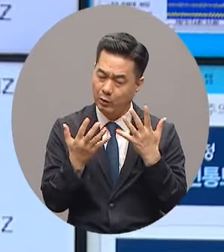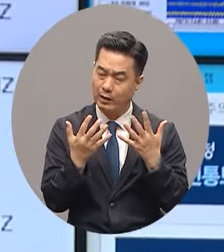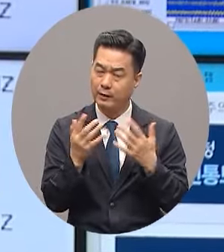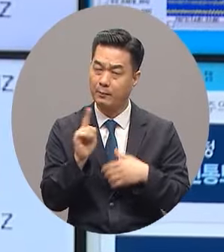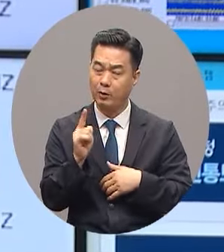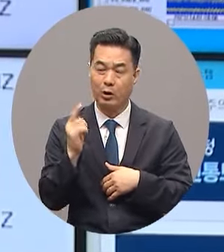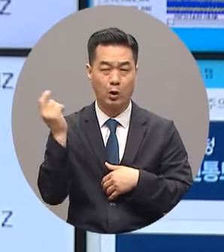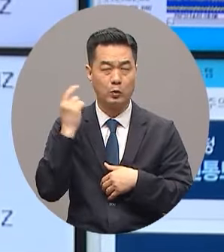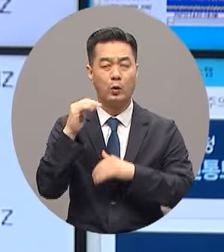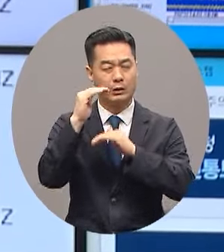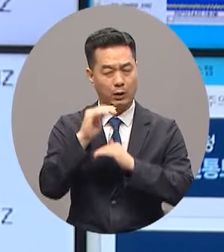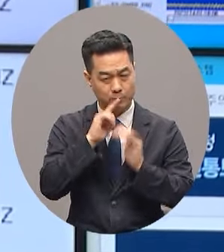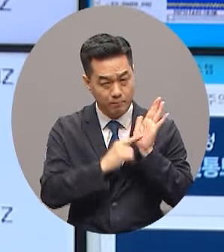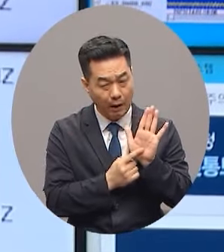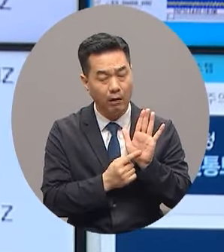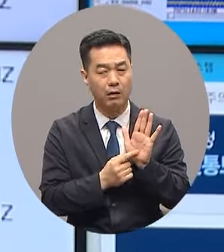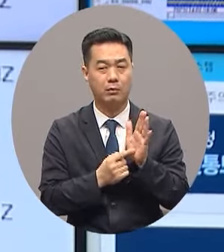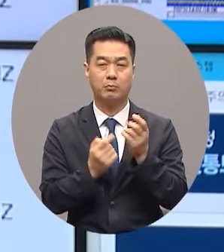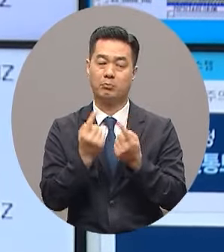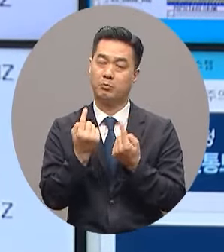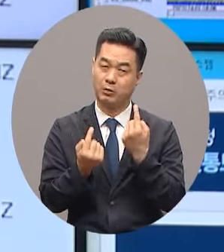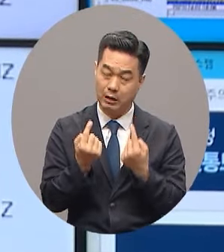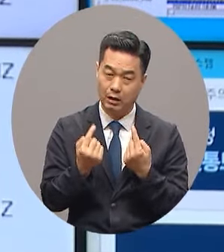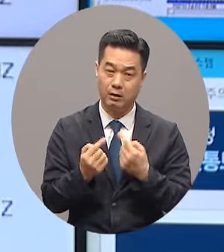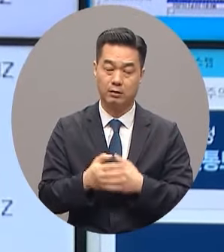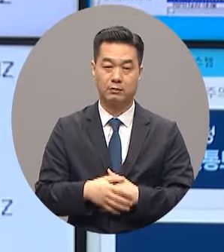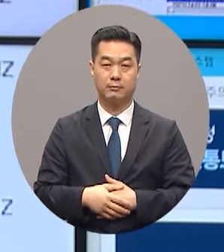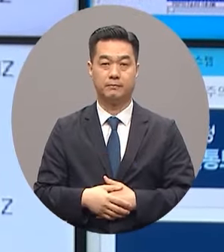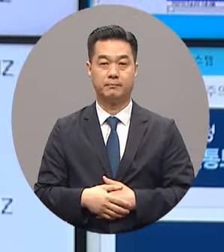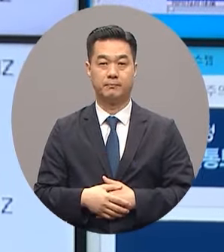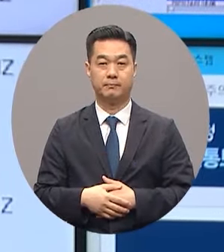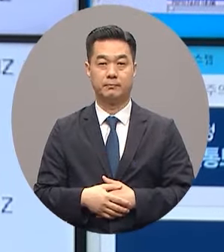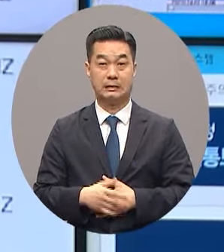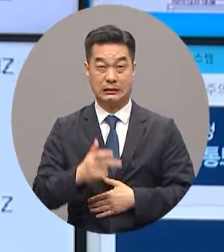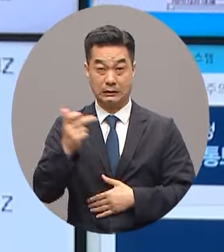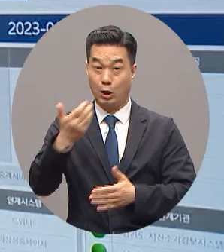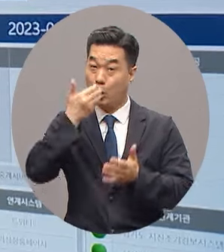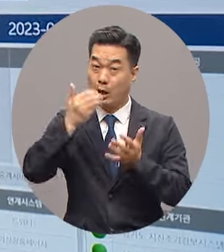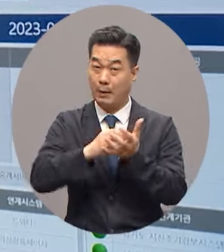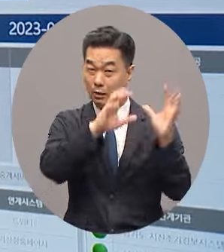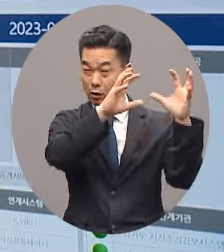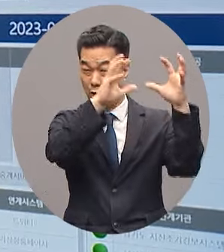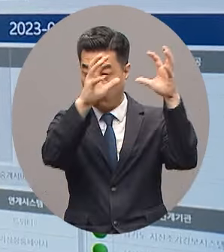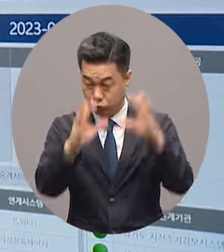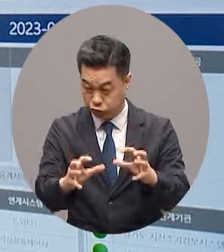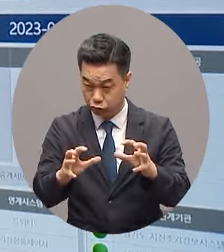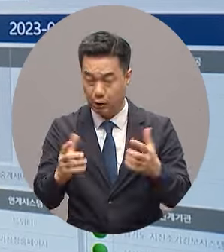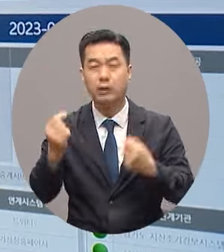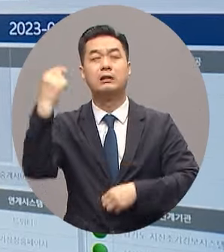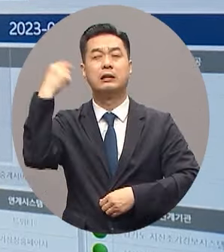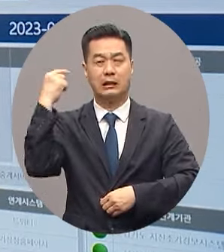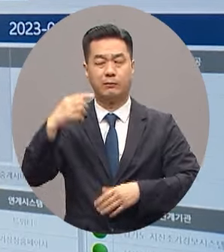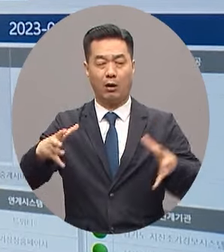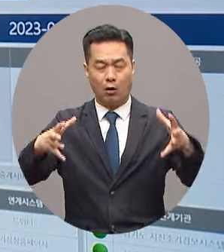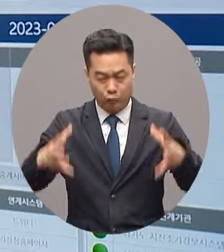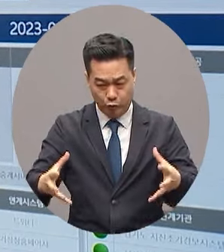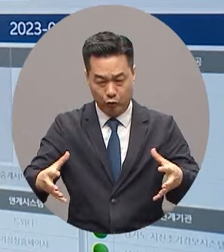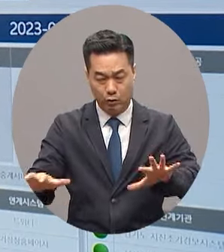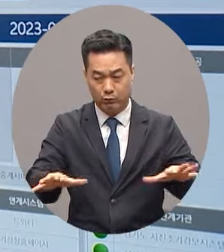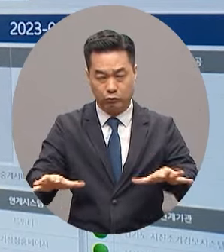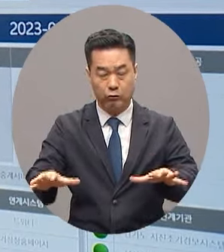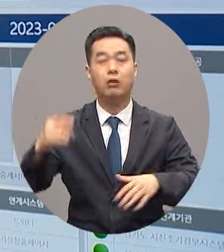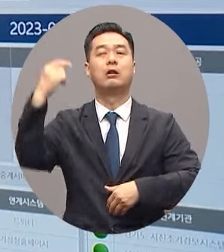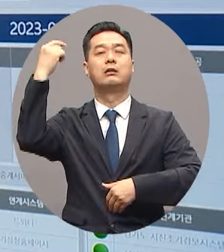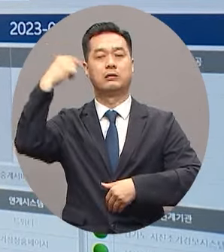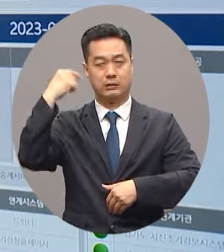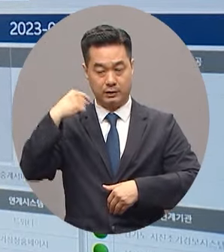어떤 소리라기보다도 어떤 뭐큰 바위가 떨어지는 뭐 진동 소리랄까? 그럼 약간